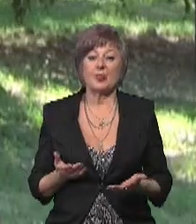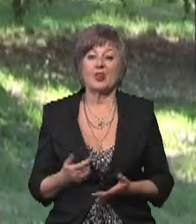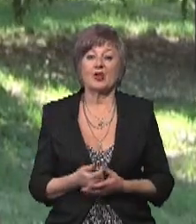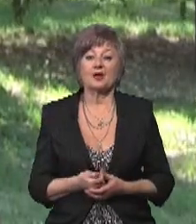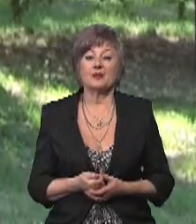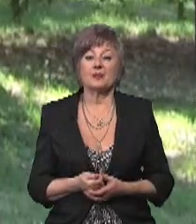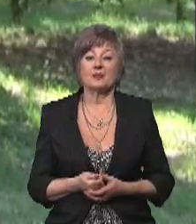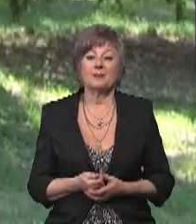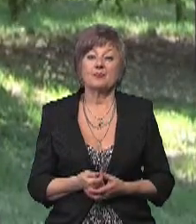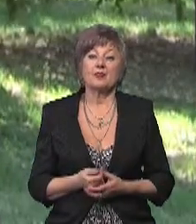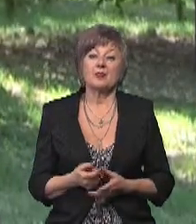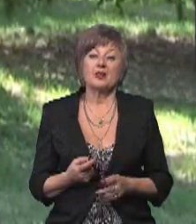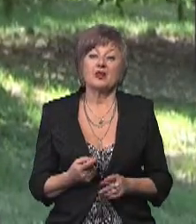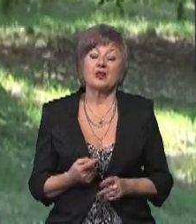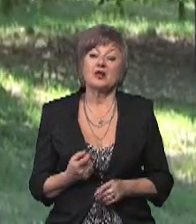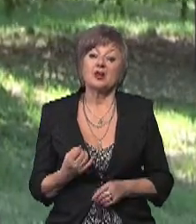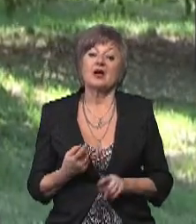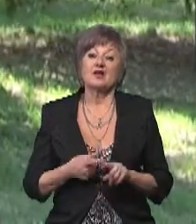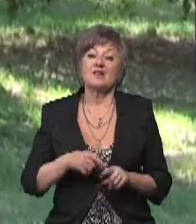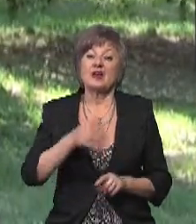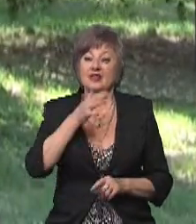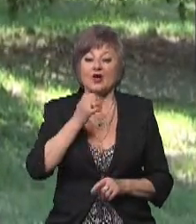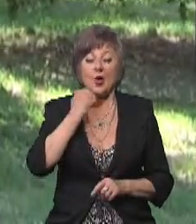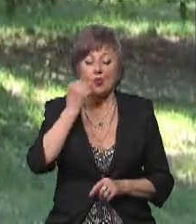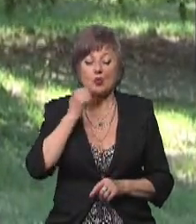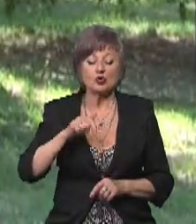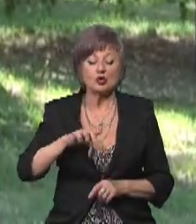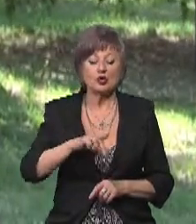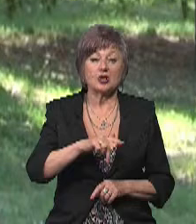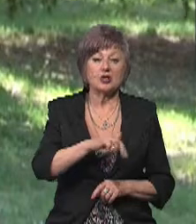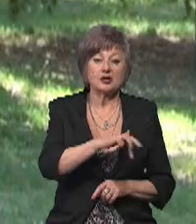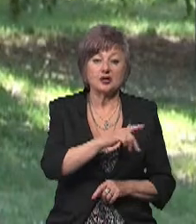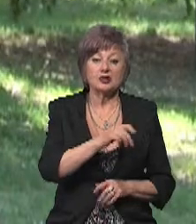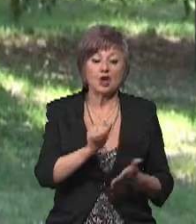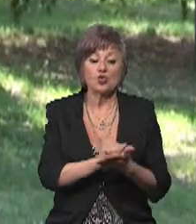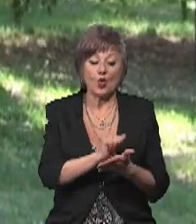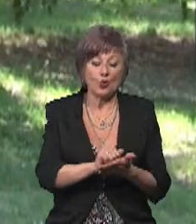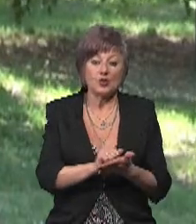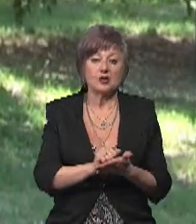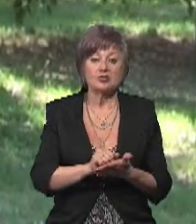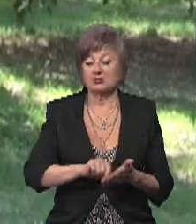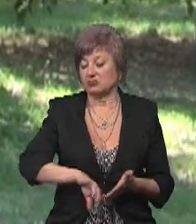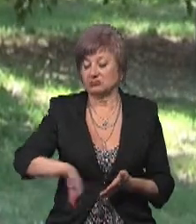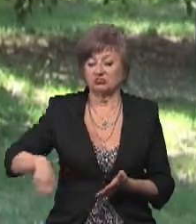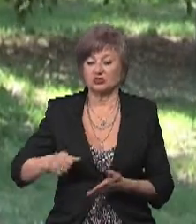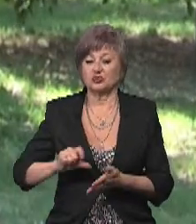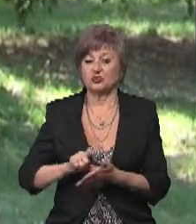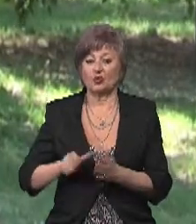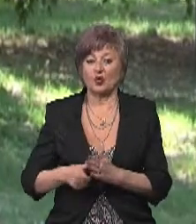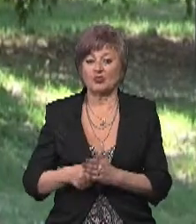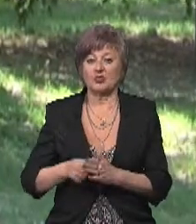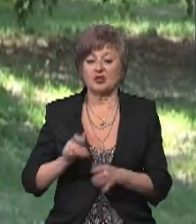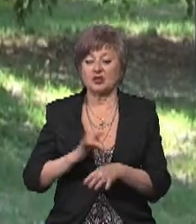м'яко кажучи, повелась. В той час, коли бабуся йшла за своїми документами, вони обшукали квартиру та